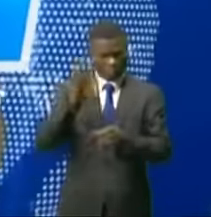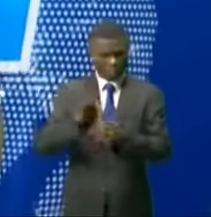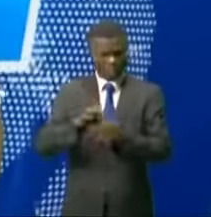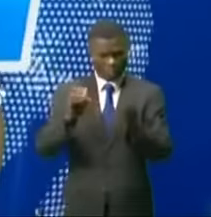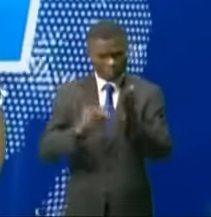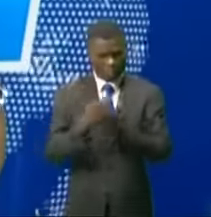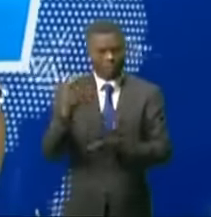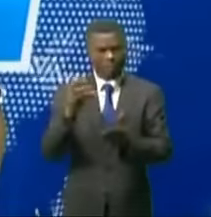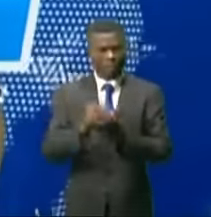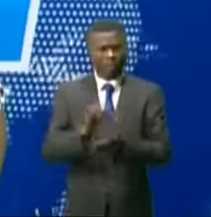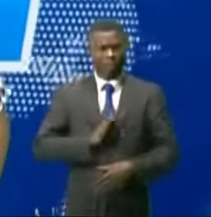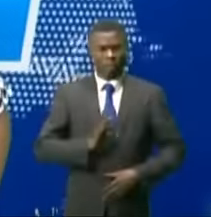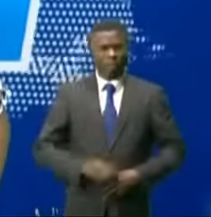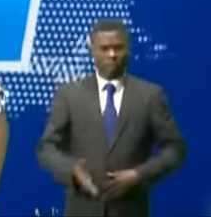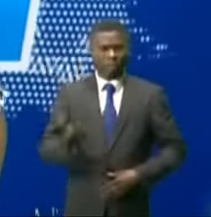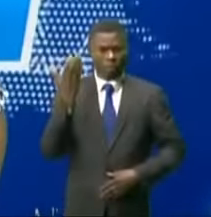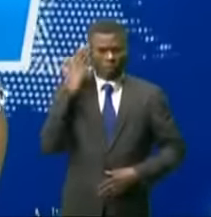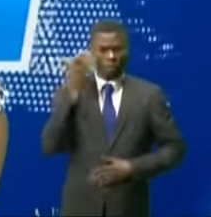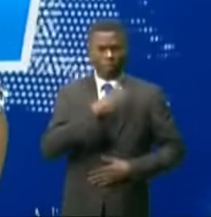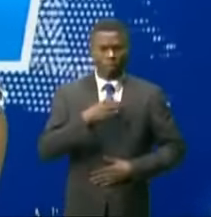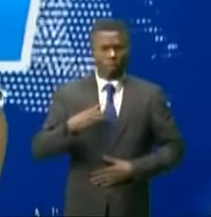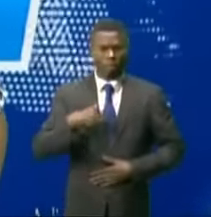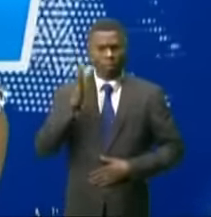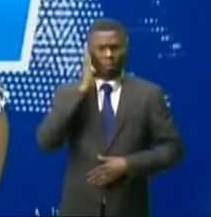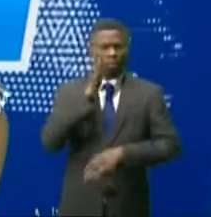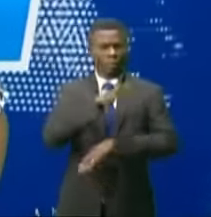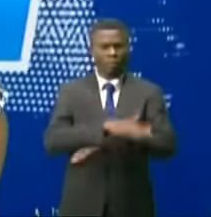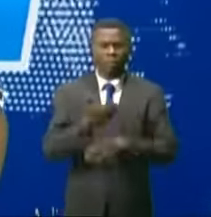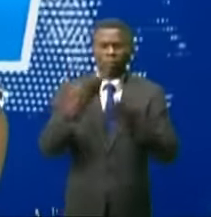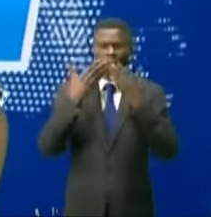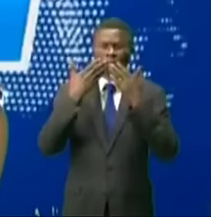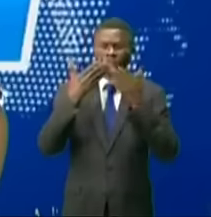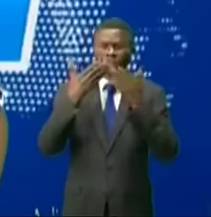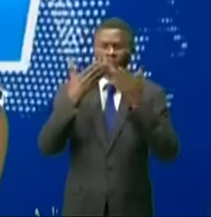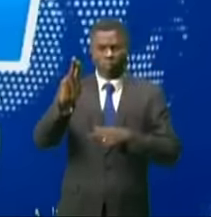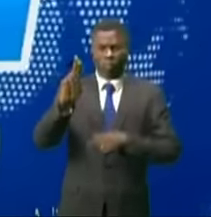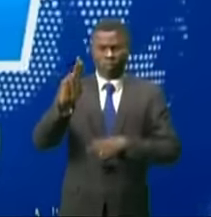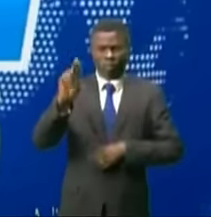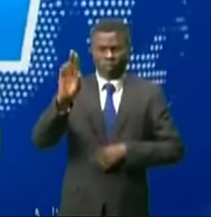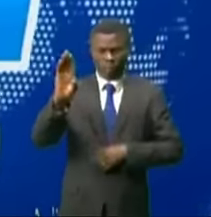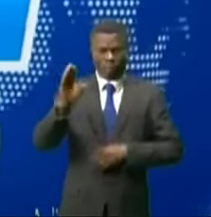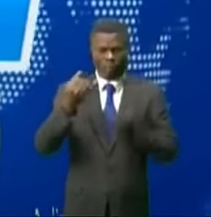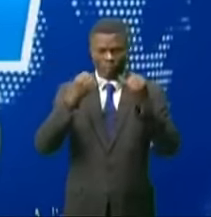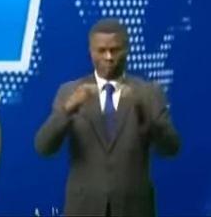réélection. Madame, Monsieur, bonsoir et merci de nous choisir pour vos armées.